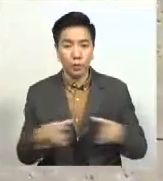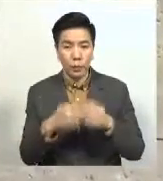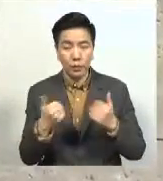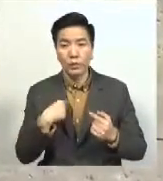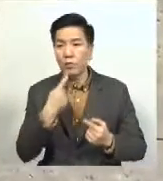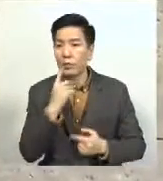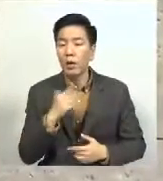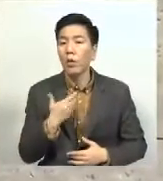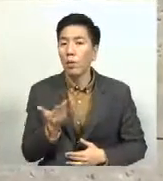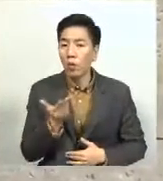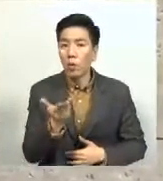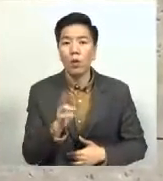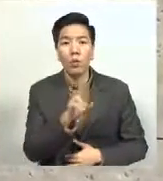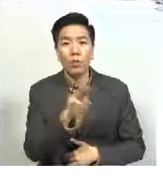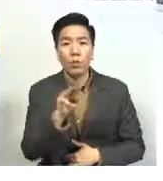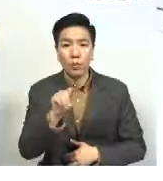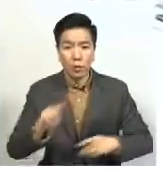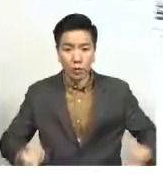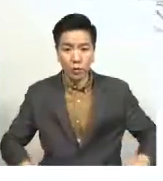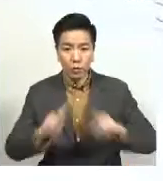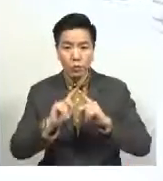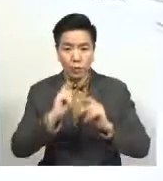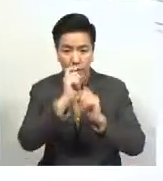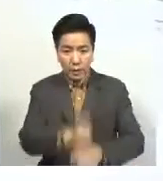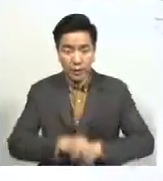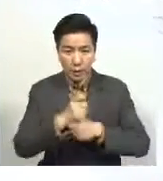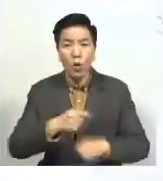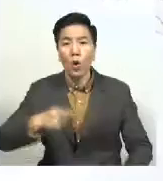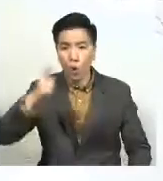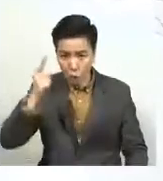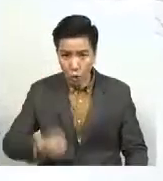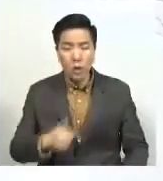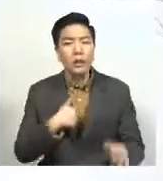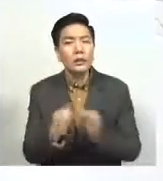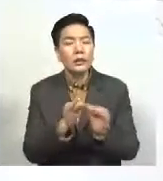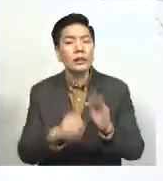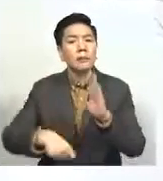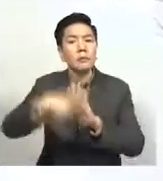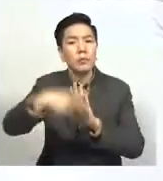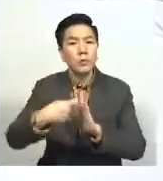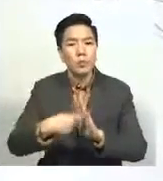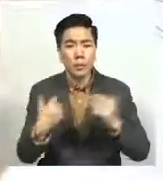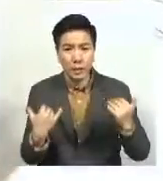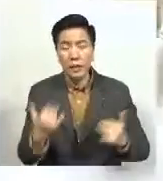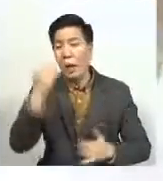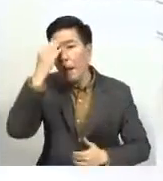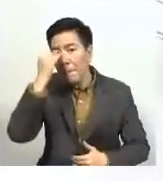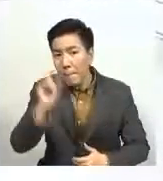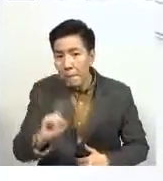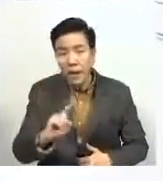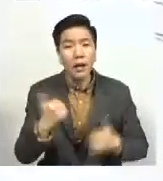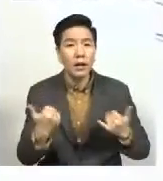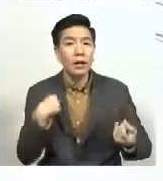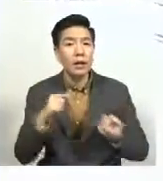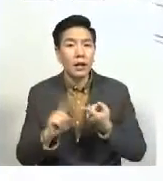ื่องนี้ก็มีการเรียกร้องค่ะบอกว่าให้รัฐมนตรีว่าการกระทรวงเกษตรและสหกรณ์เนี่ยต้องมาชี้แจงเหตุผลนะที่ขณะนี้ทำไมเหตุ